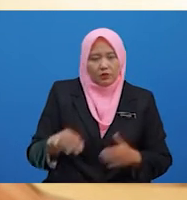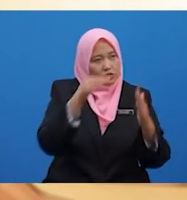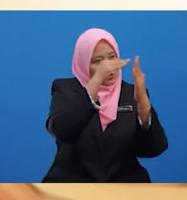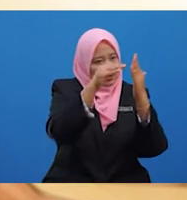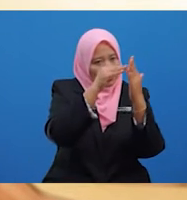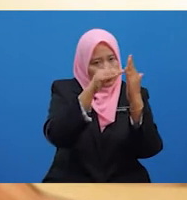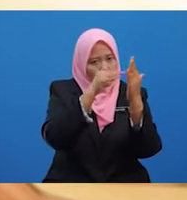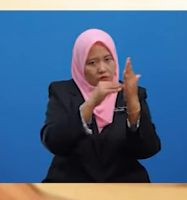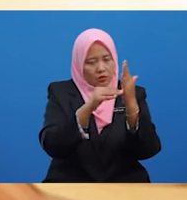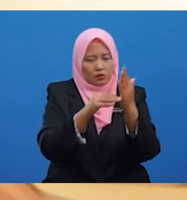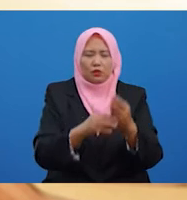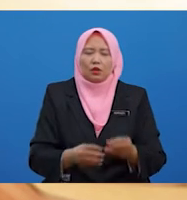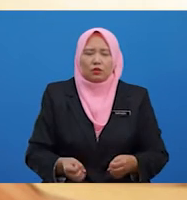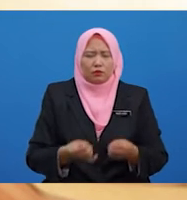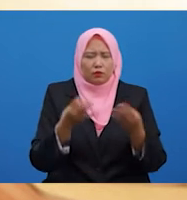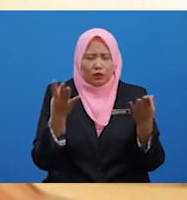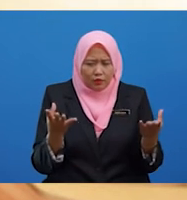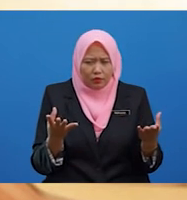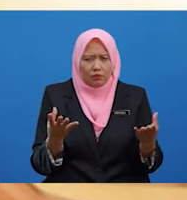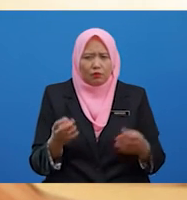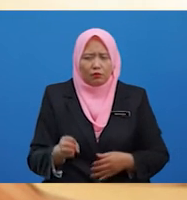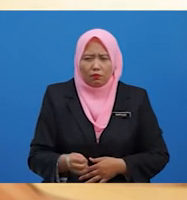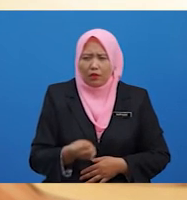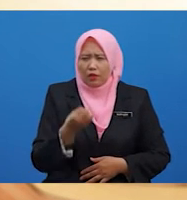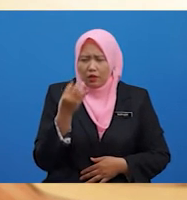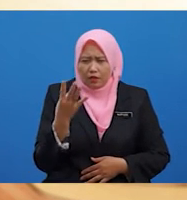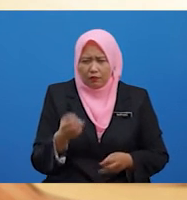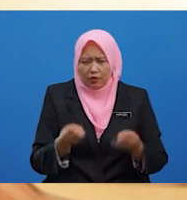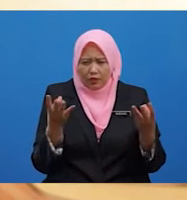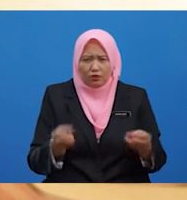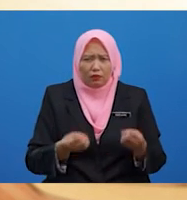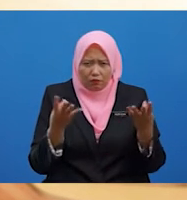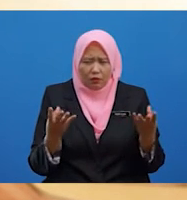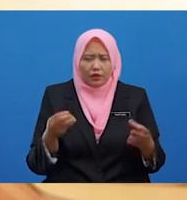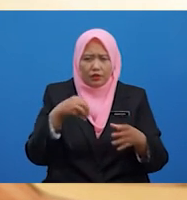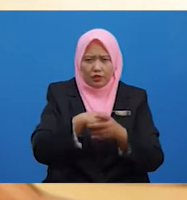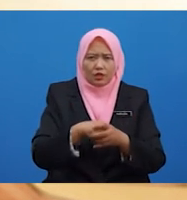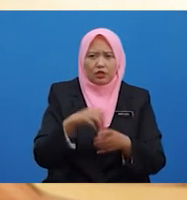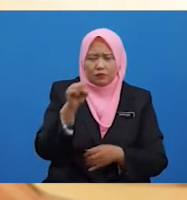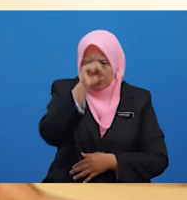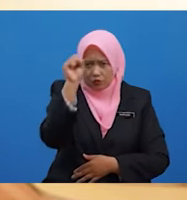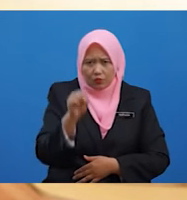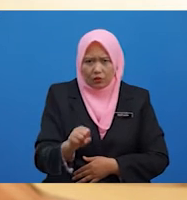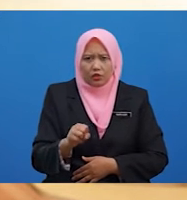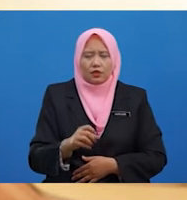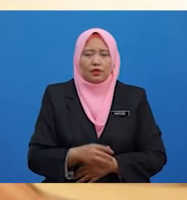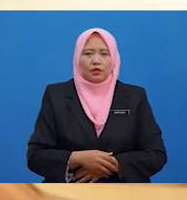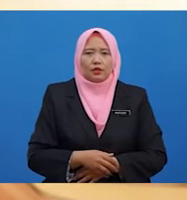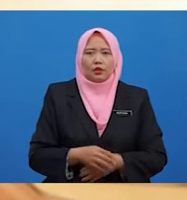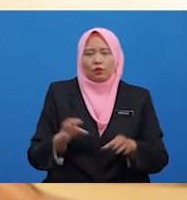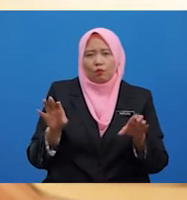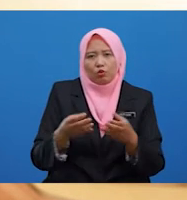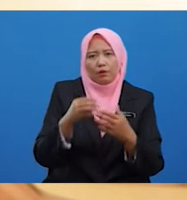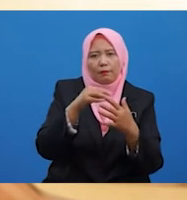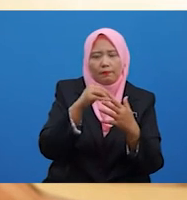senaraikan seberapa banyak pola perbandingan yang terdapat dalam soalan yang diberi dan